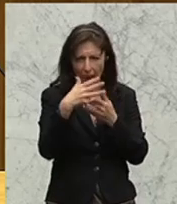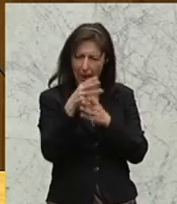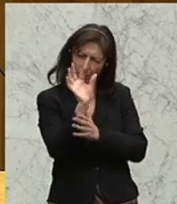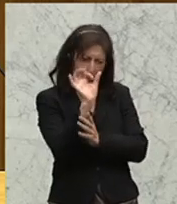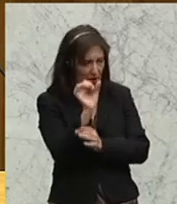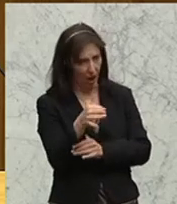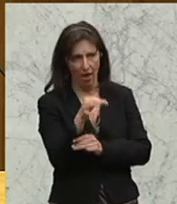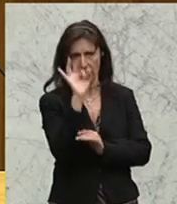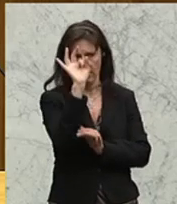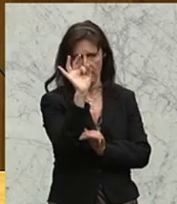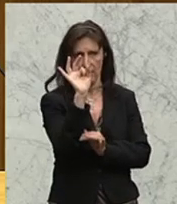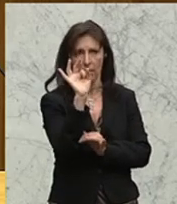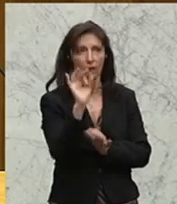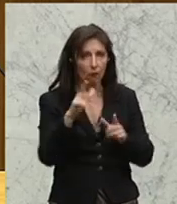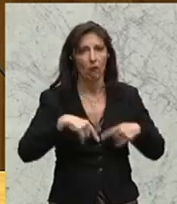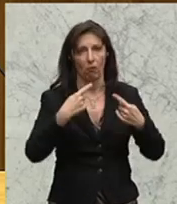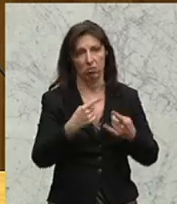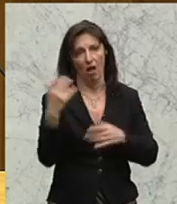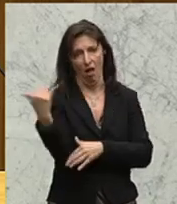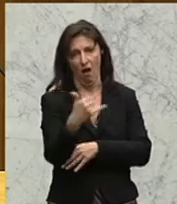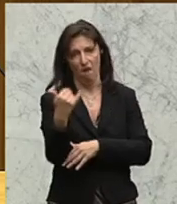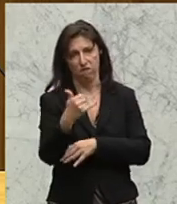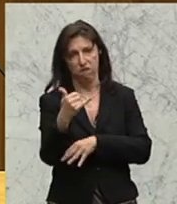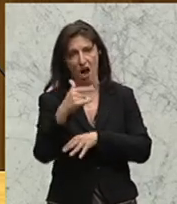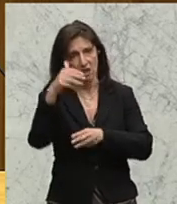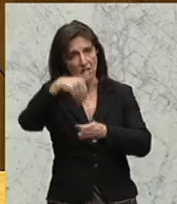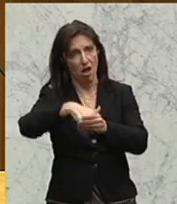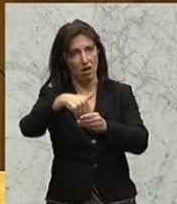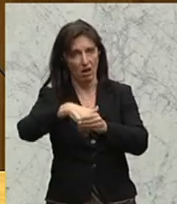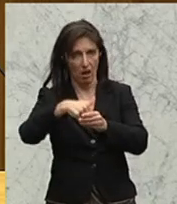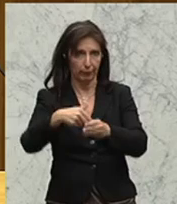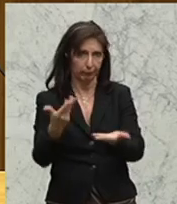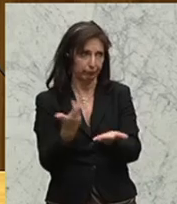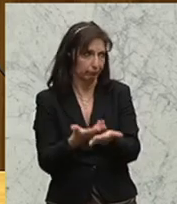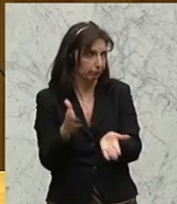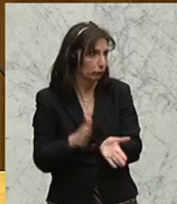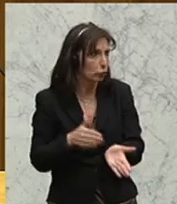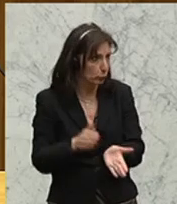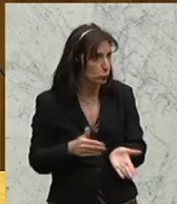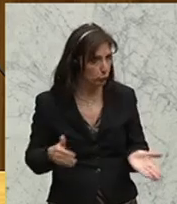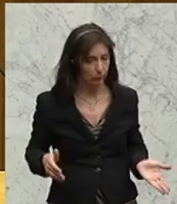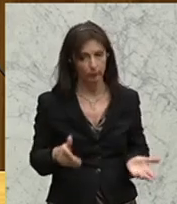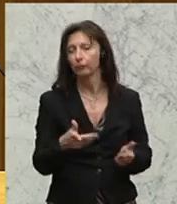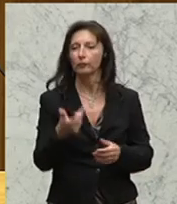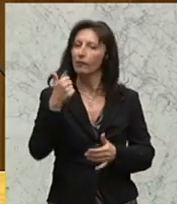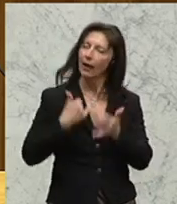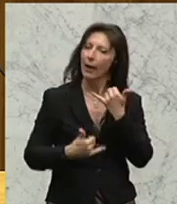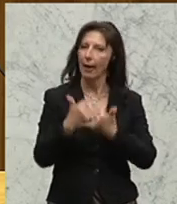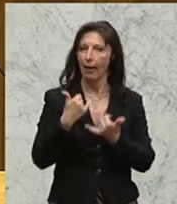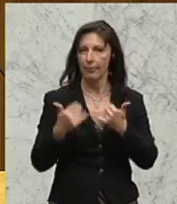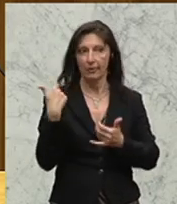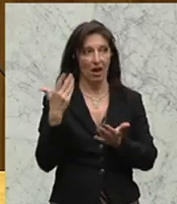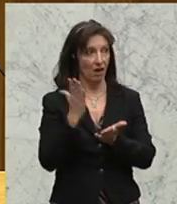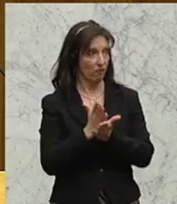Mikroplastik entsteht, das eben in Gewässern zu Verschmutzungen führt. Wir haben bereits vor einem Jahr